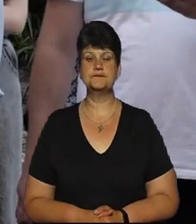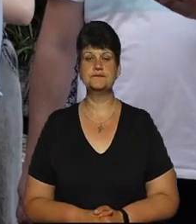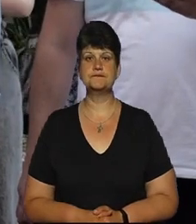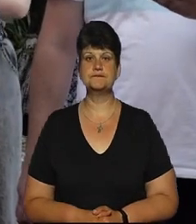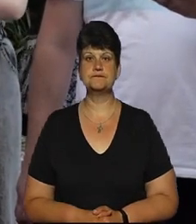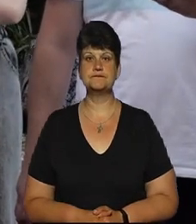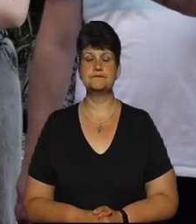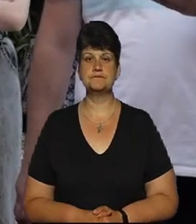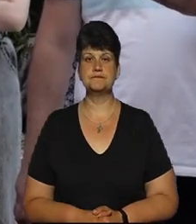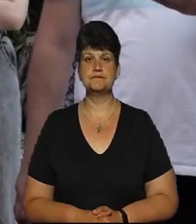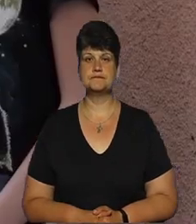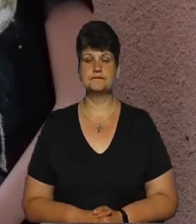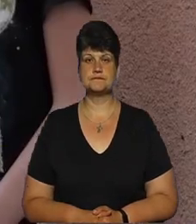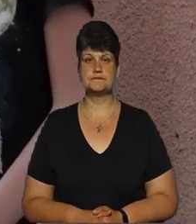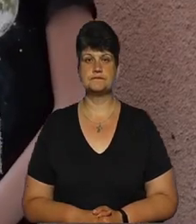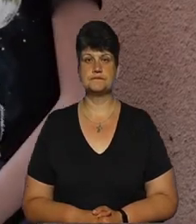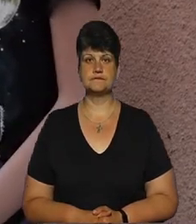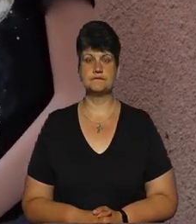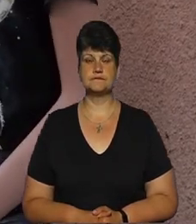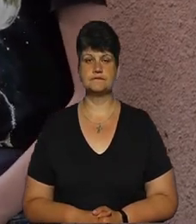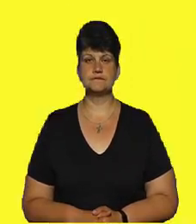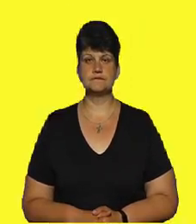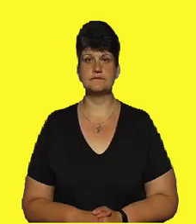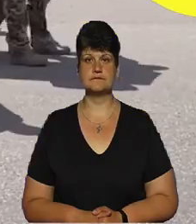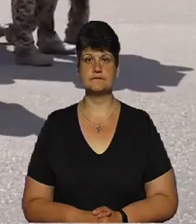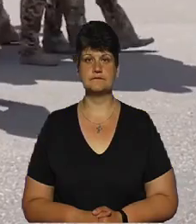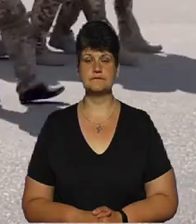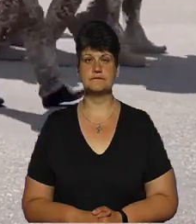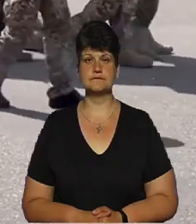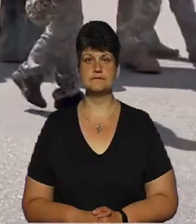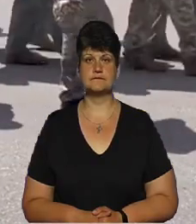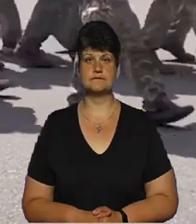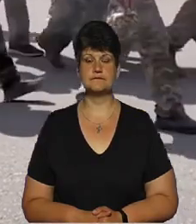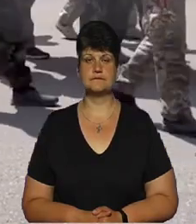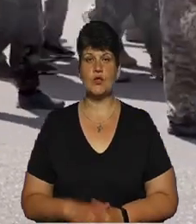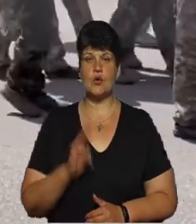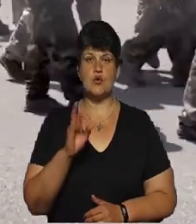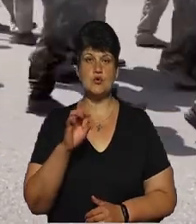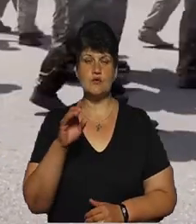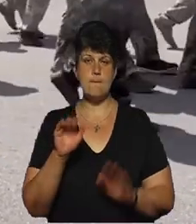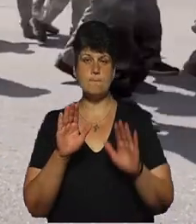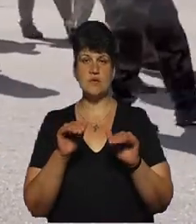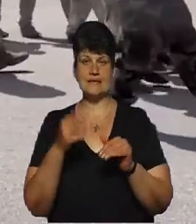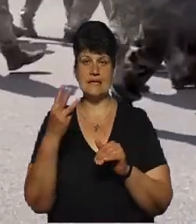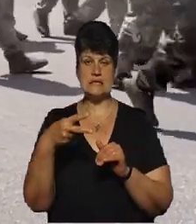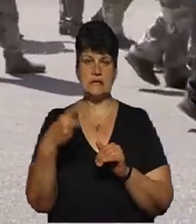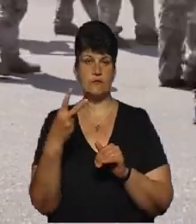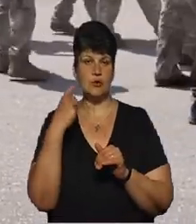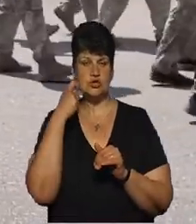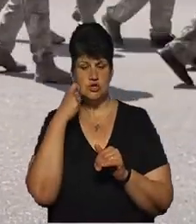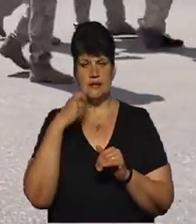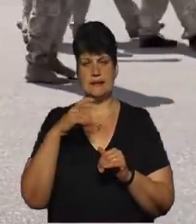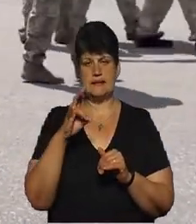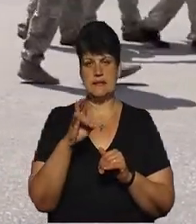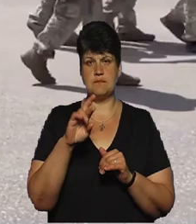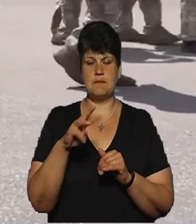Діана Ярошенко, новини на Суспільному. Тернопільщина. У Козові попрощалися з 32-річним бійцем Назаром